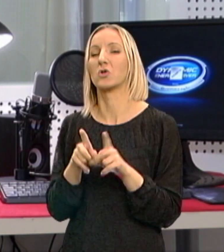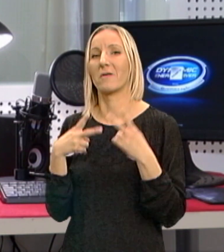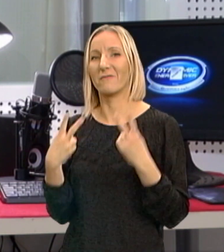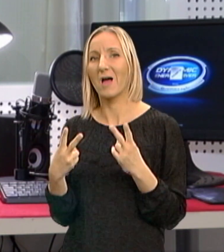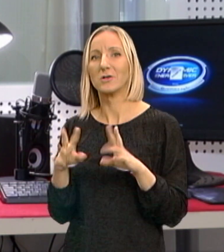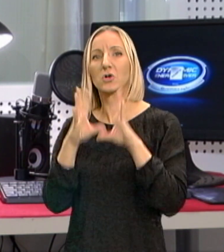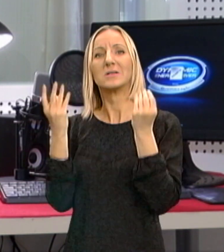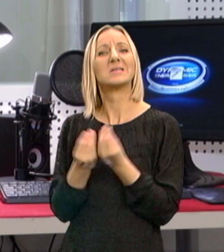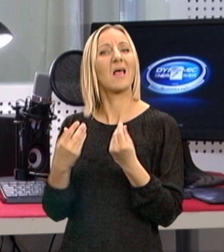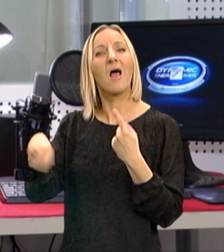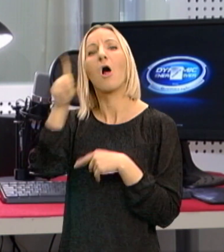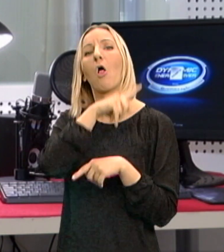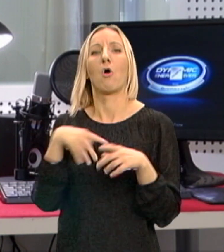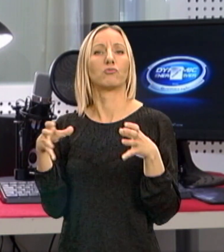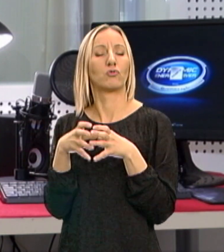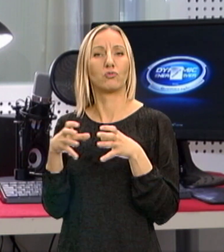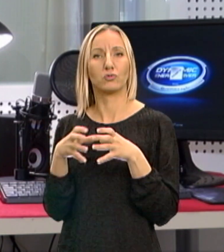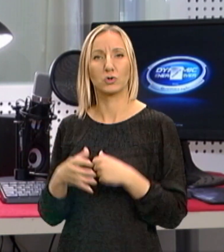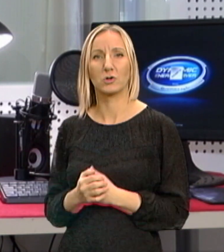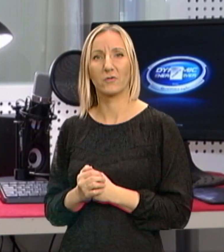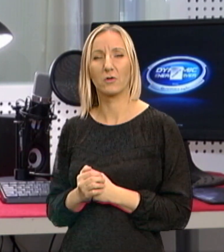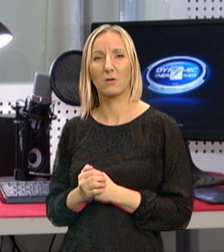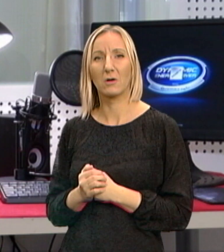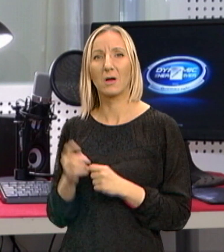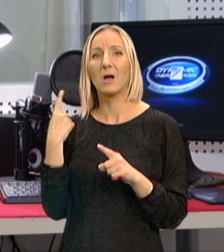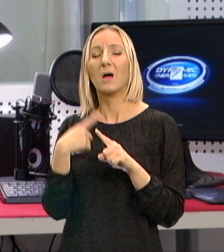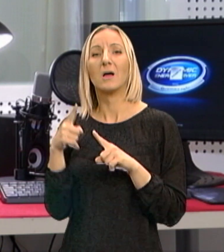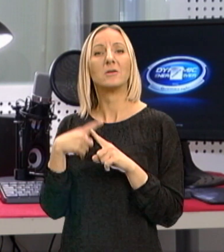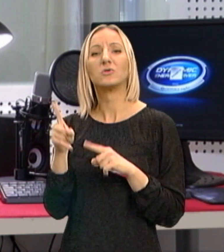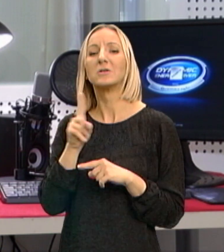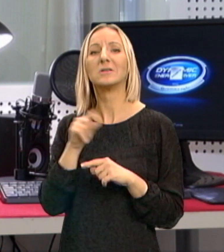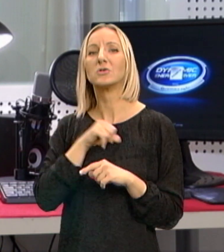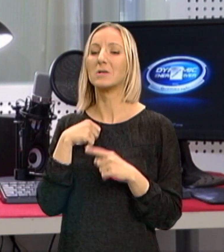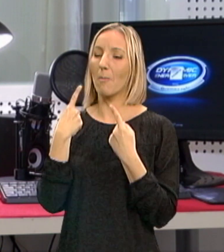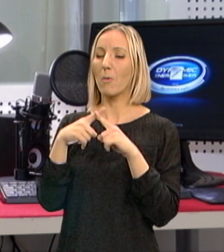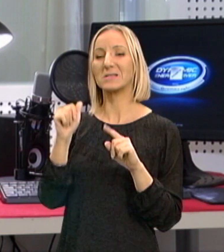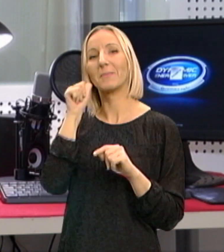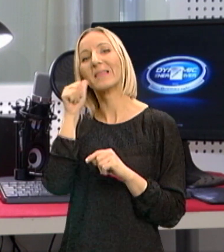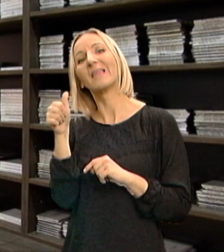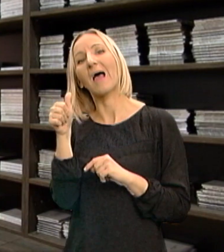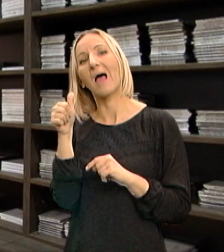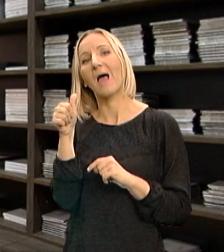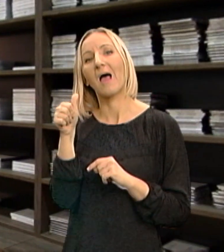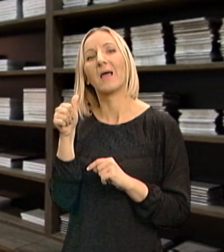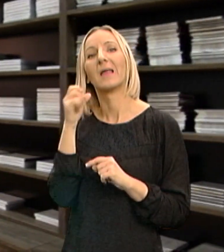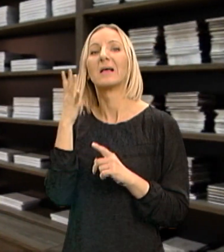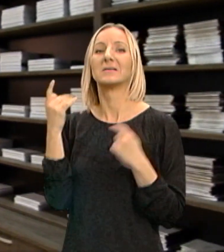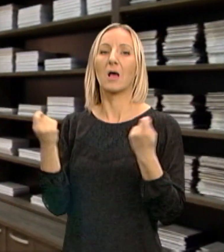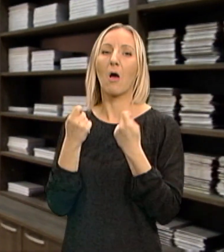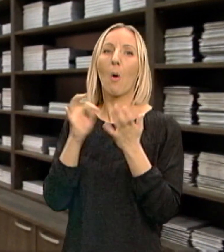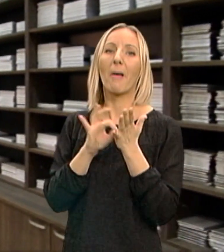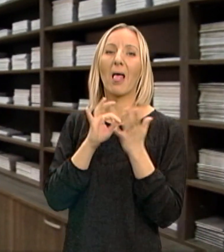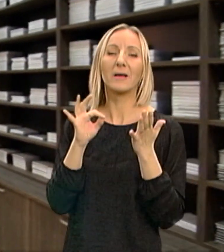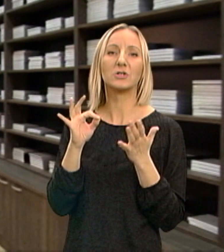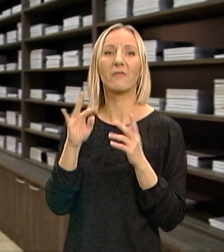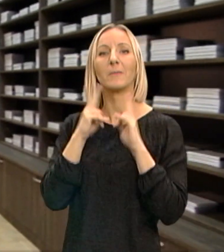uopšte društvo, zato što nisu samo neki posebni dani kada se obeležava ili Međunarodni